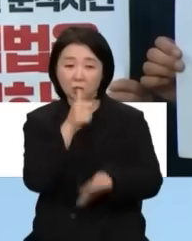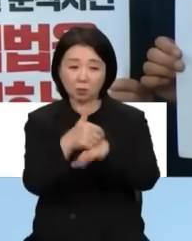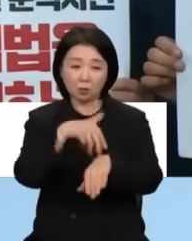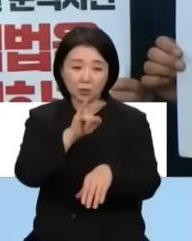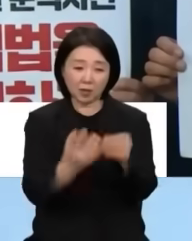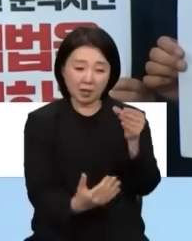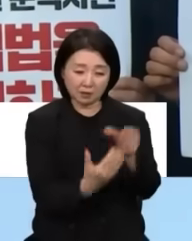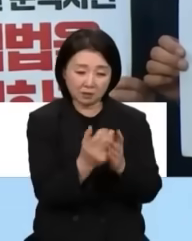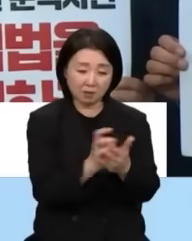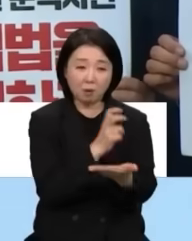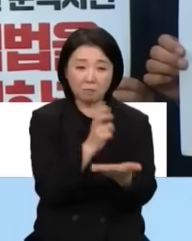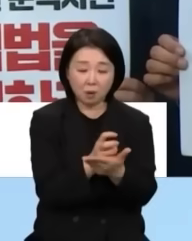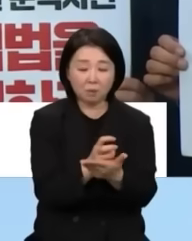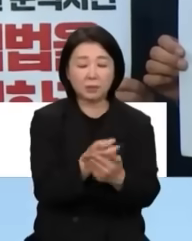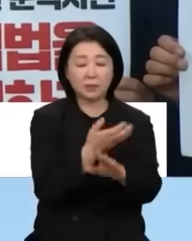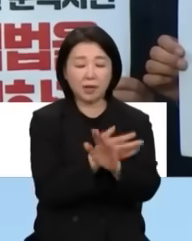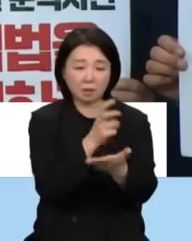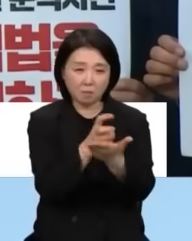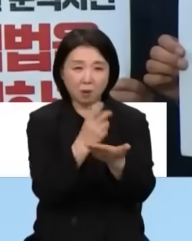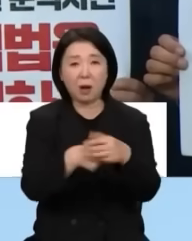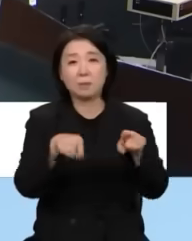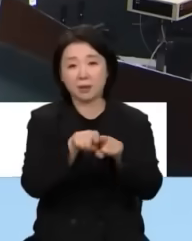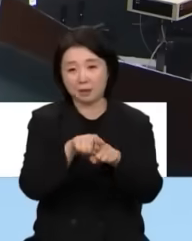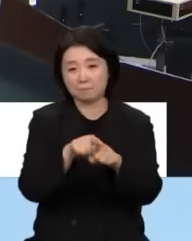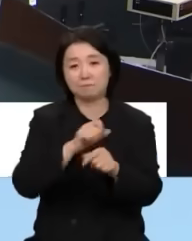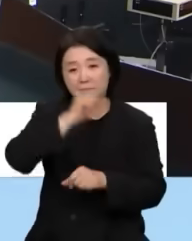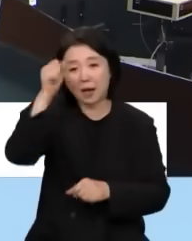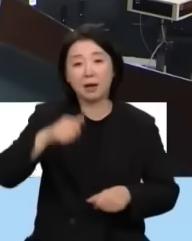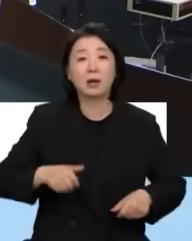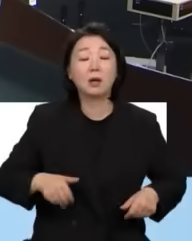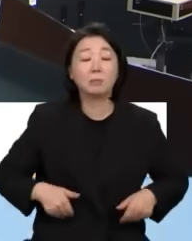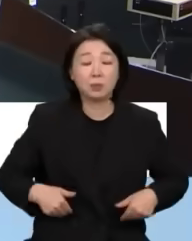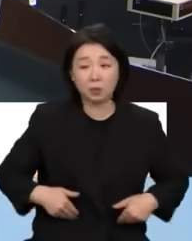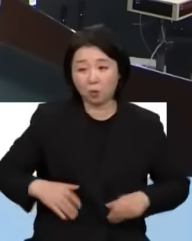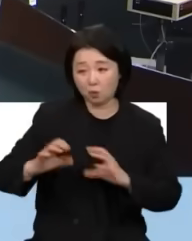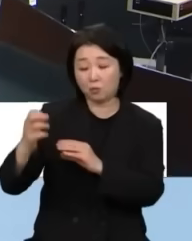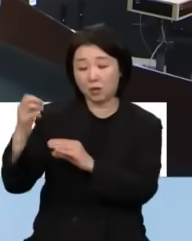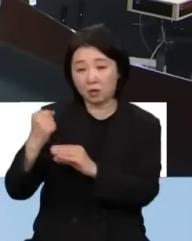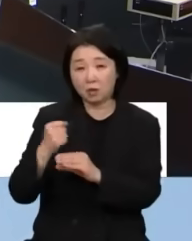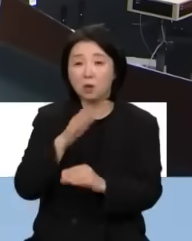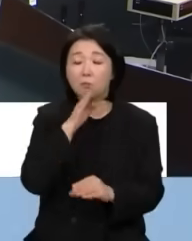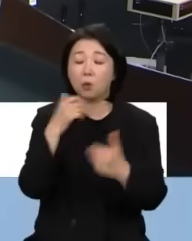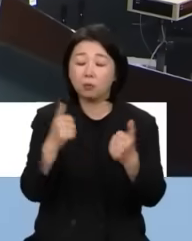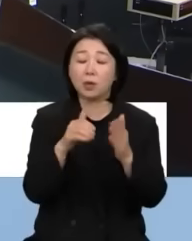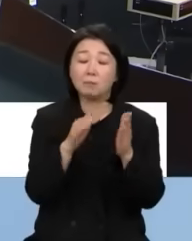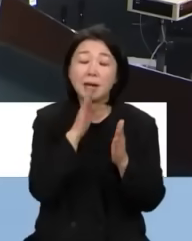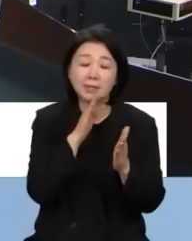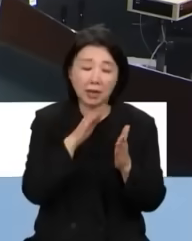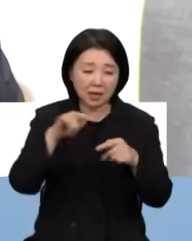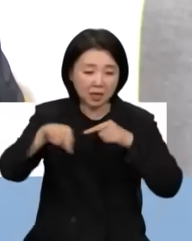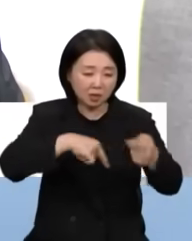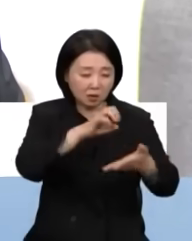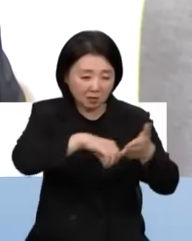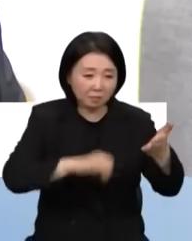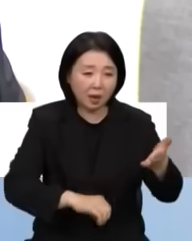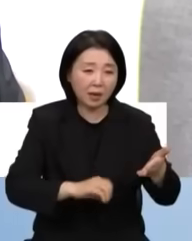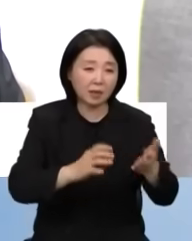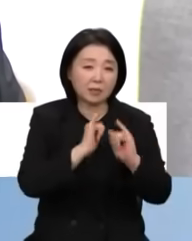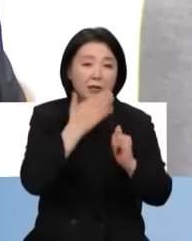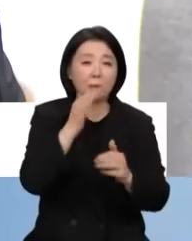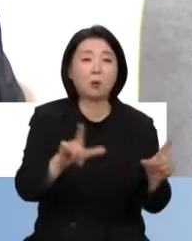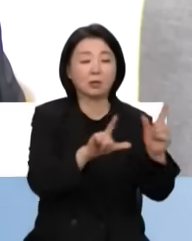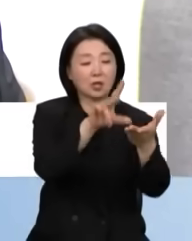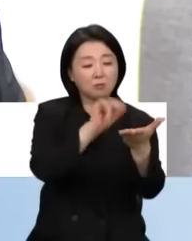최상병 특검법 등 법안을 처리하겠다는 입장이고 국민의힘은 본회의를 열더라도 정치현안은 빼고 민생법안만 처리하자는